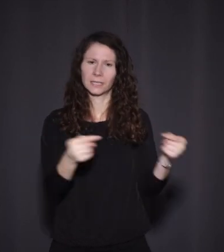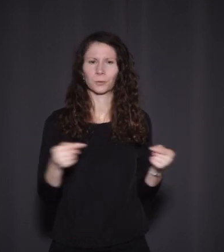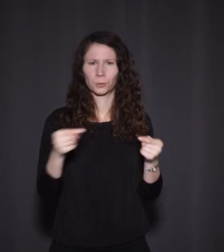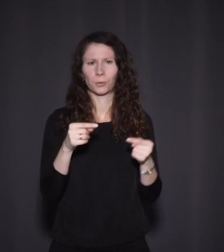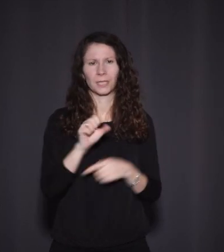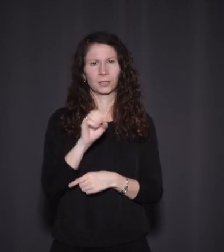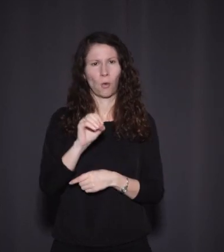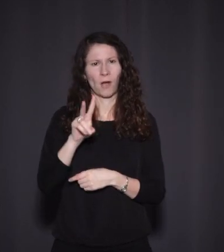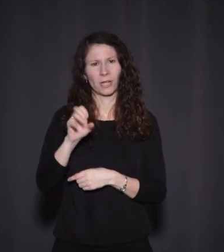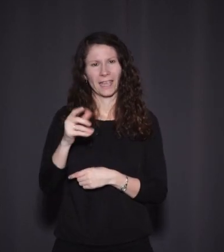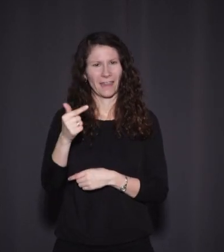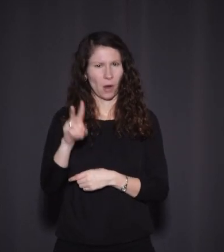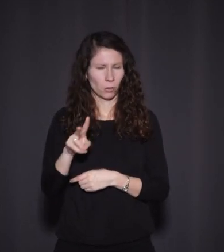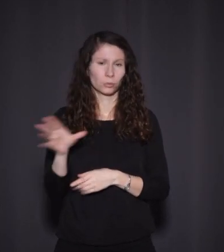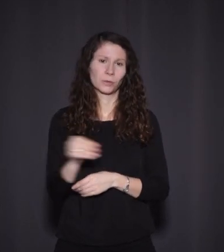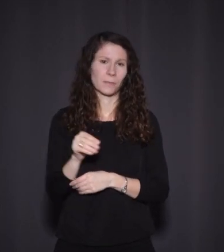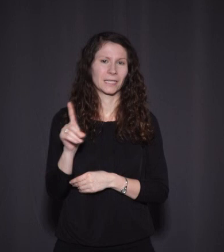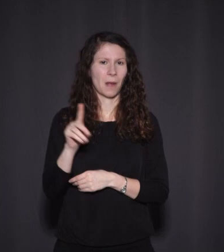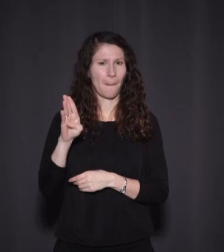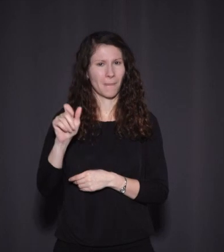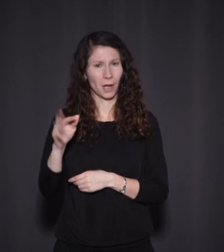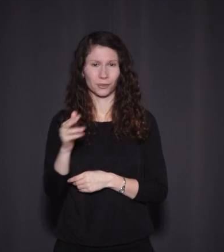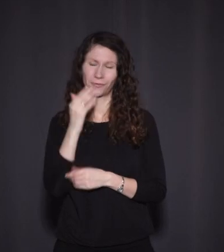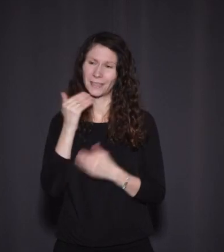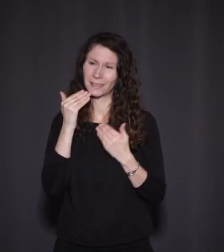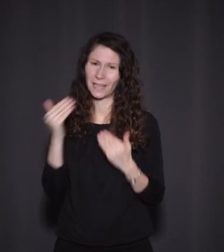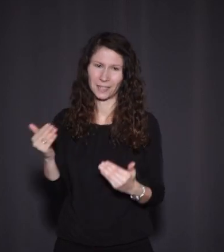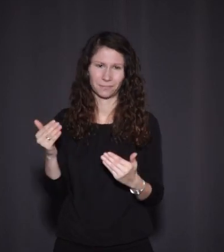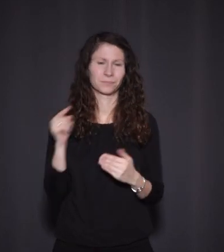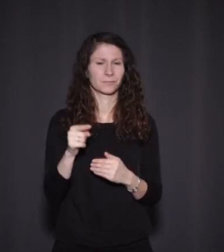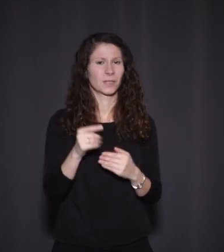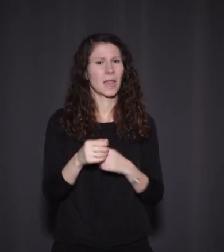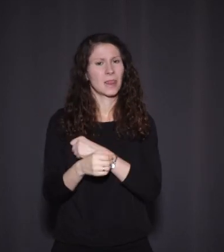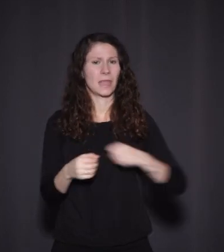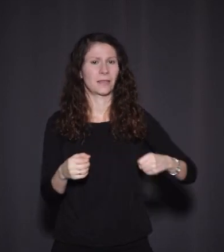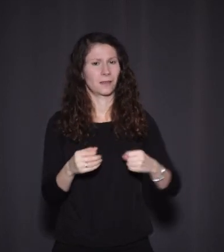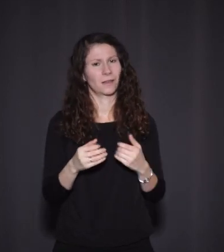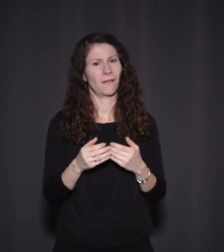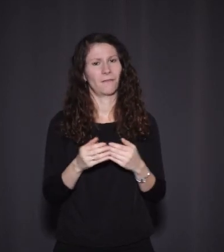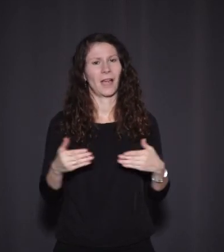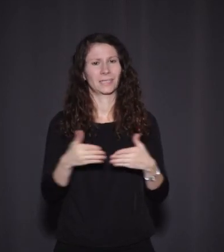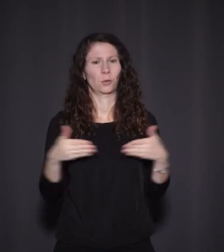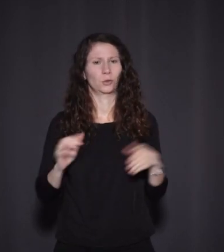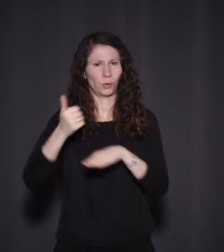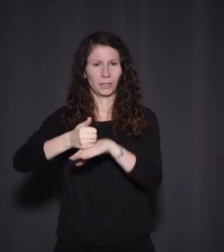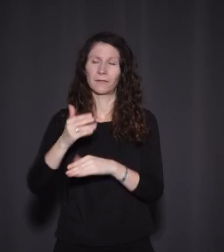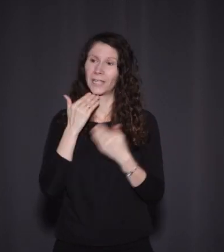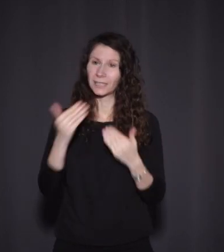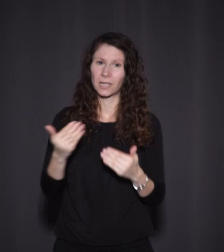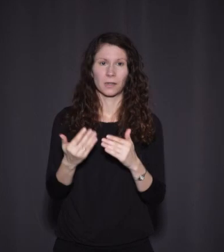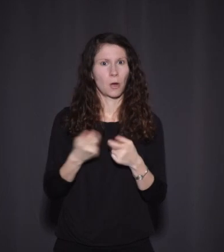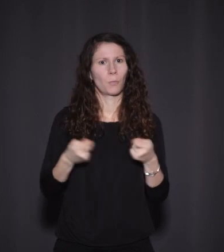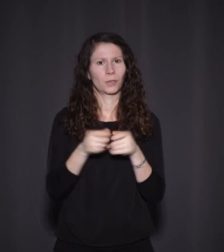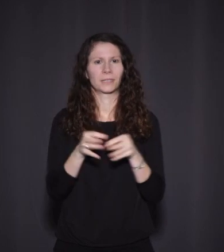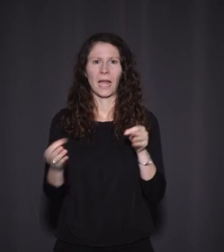SOVD-TV gemeinsam mit Dietmar Bartsch. Lieben Dank an dieser Stelle, Fraktionsvorsitzender der Linken. Danke sehr auch für Sie als Bundestagsneuling, aber